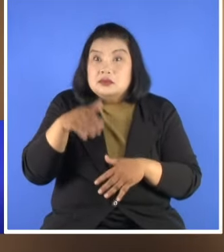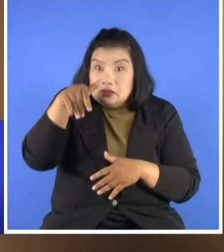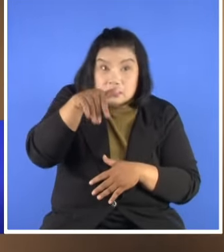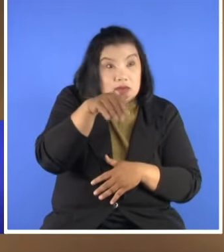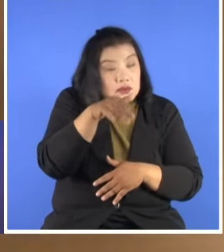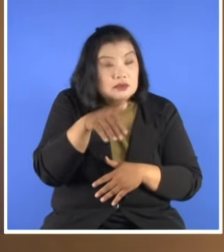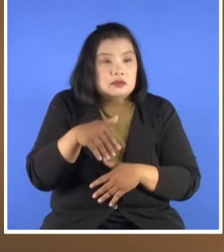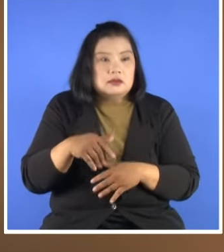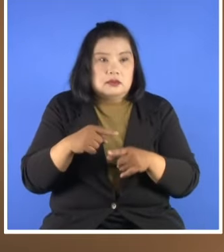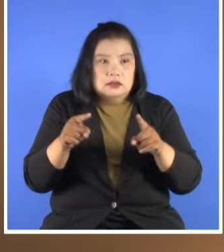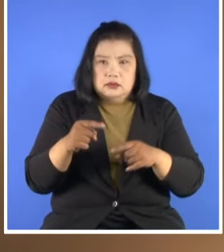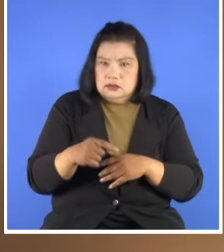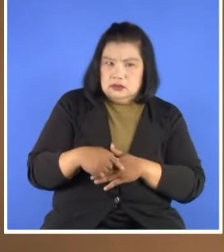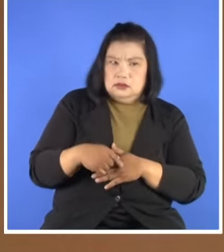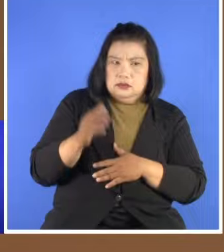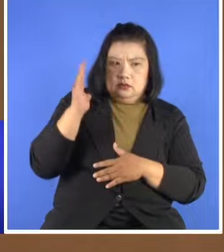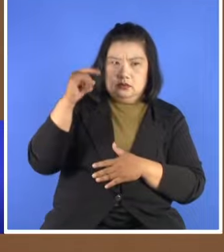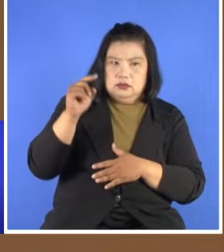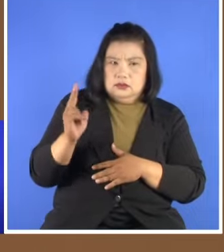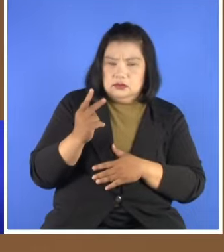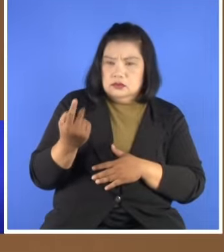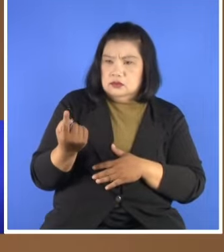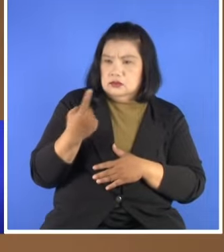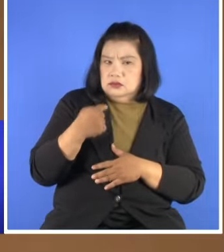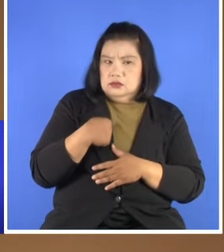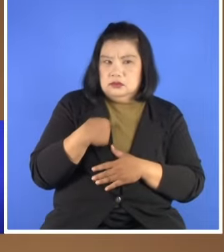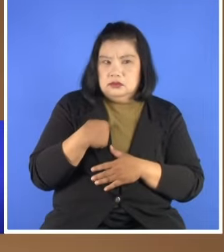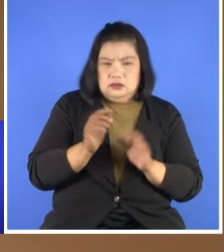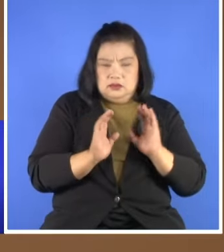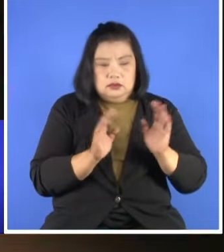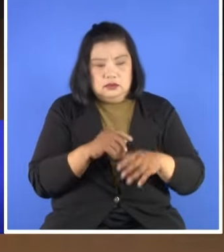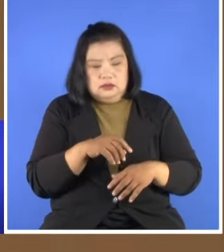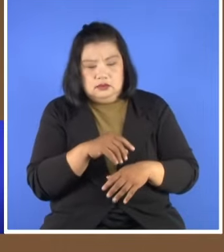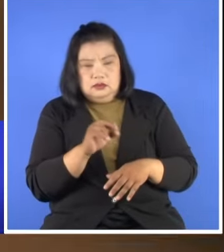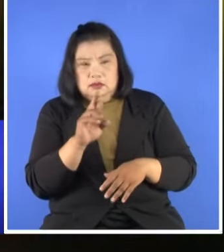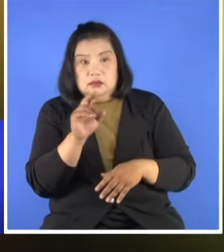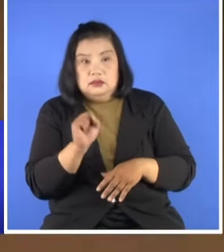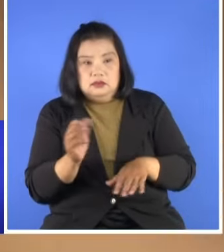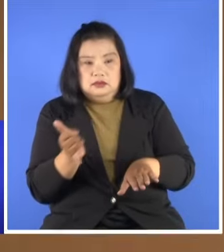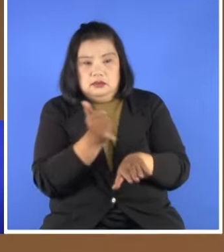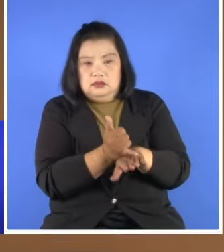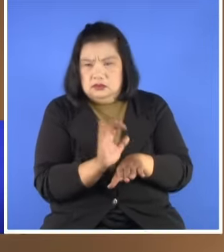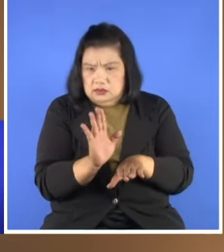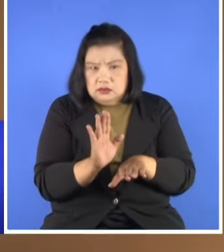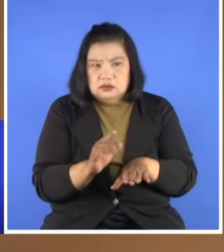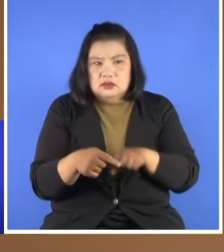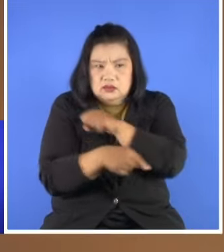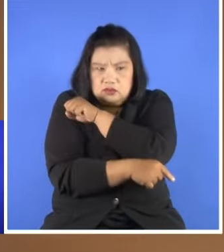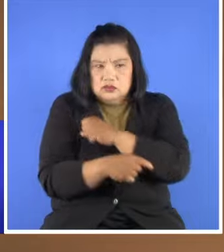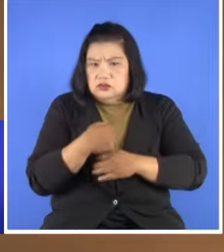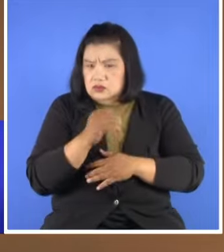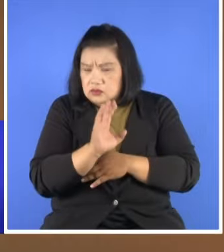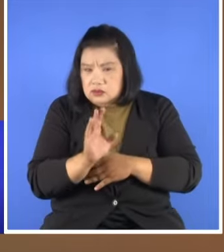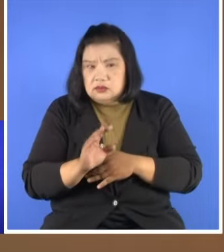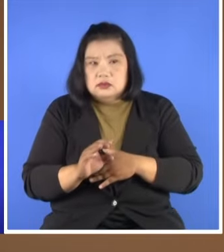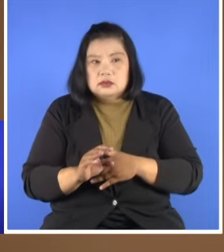เสียหายเนี่ยกลับมาด่าบอกว่าทแท็กซี่รังสิตเนี่ยไม่ขึ้นแท็กซี่รังสิตเนี่ยมันแกมโกงเอ้าเมื่อพูดอย่าง